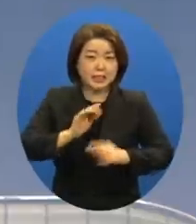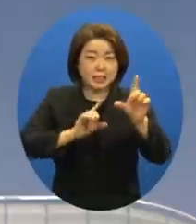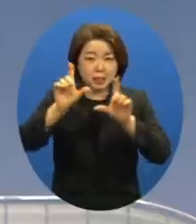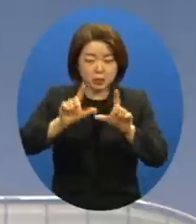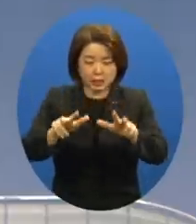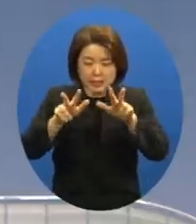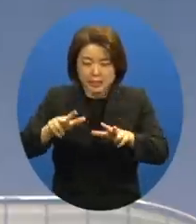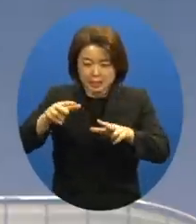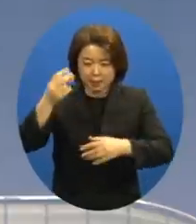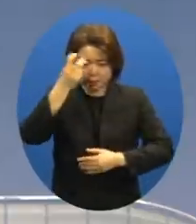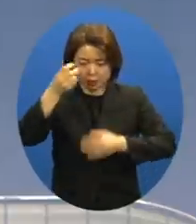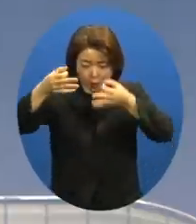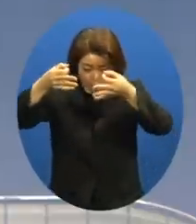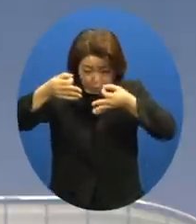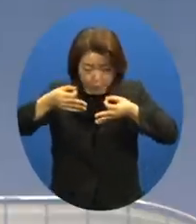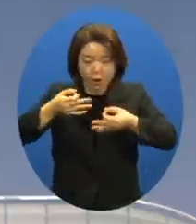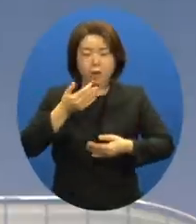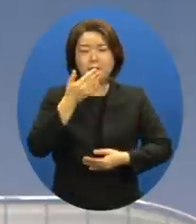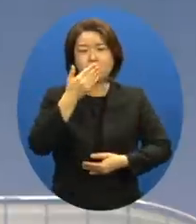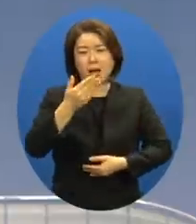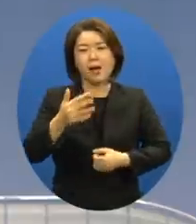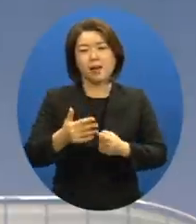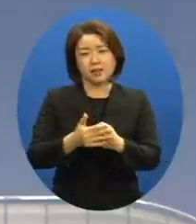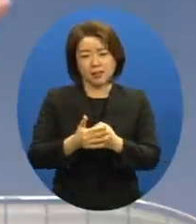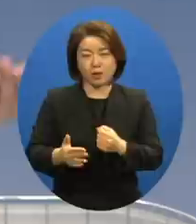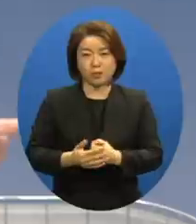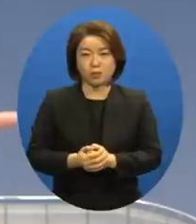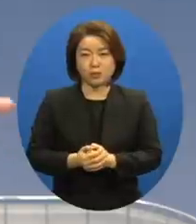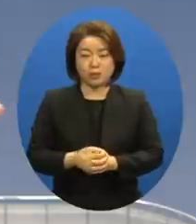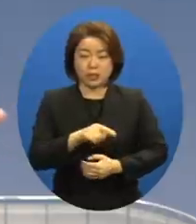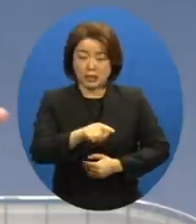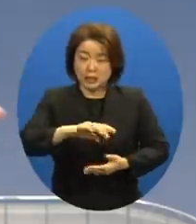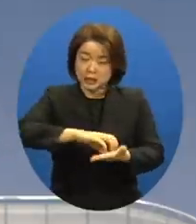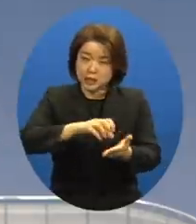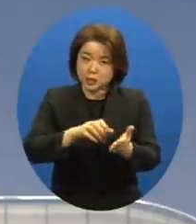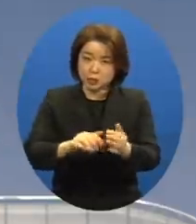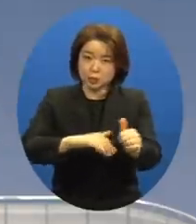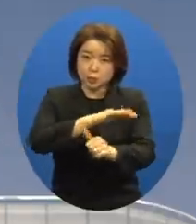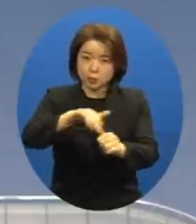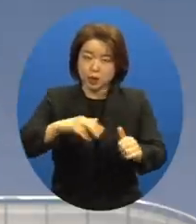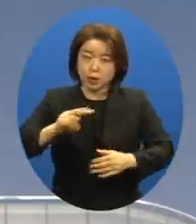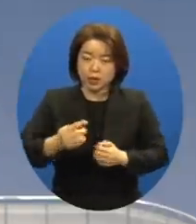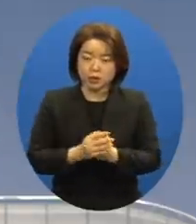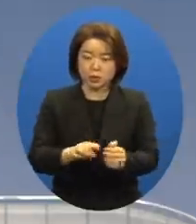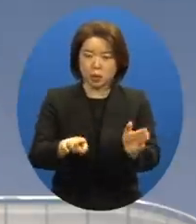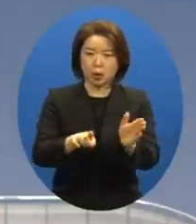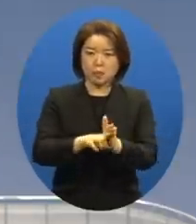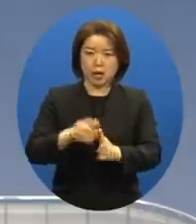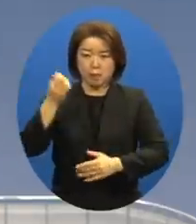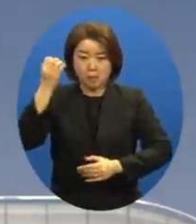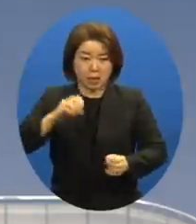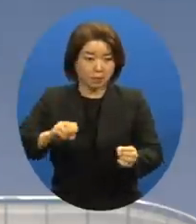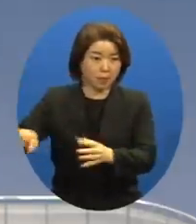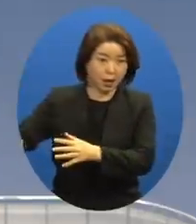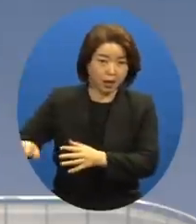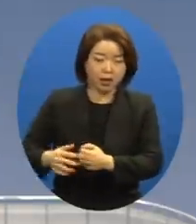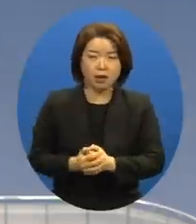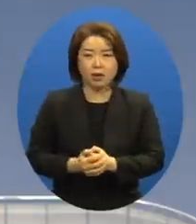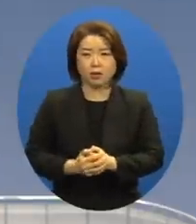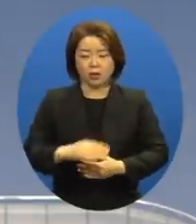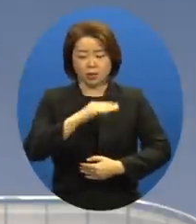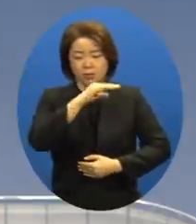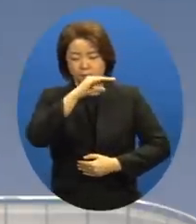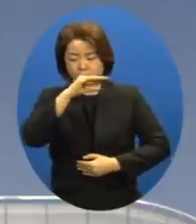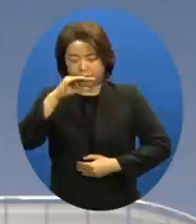점검할 수 있는 거죠 지금 이 정도 상황에서도 믿음을 잃어버리고 경건한